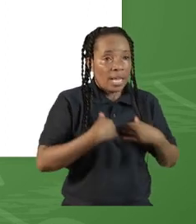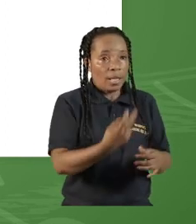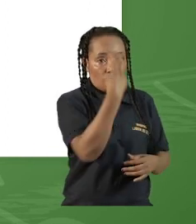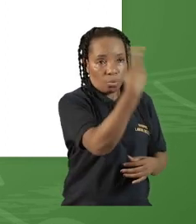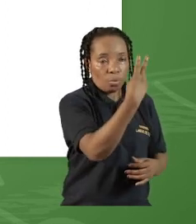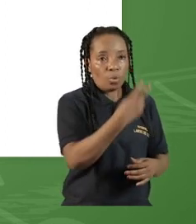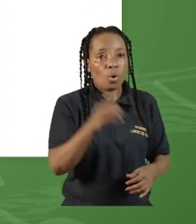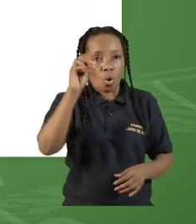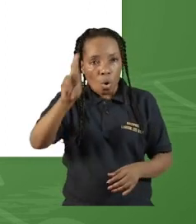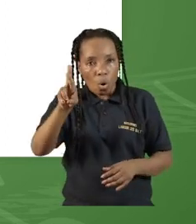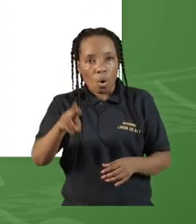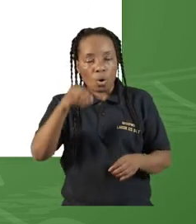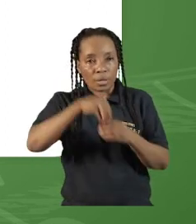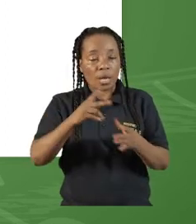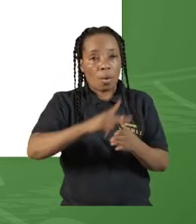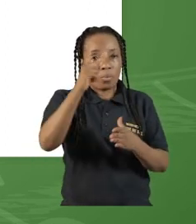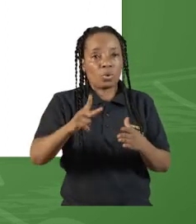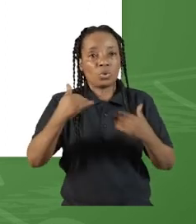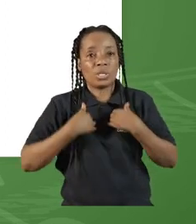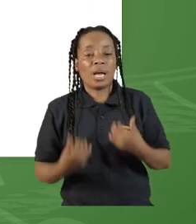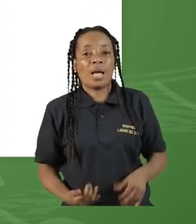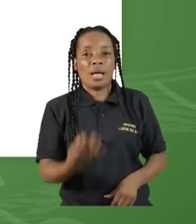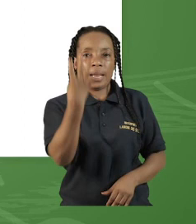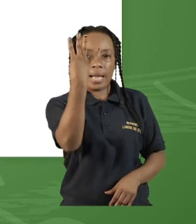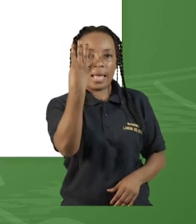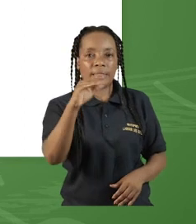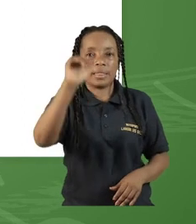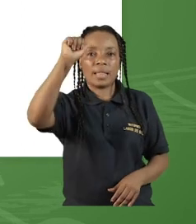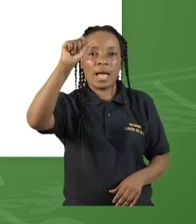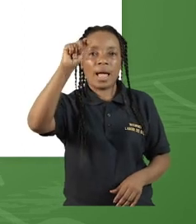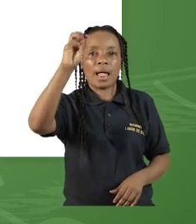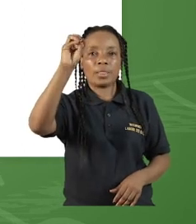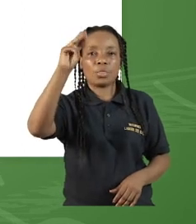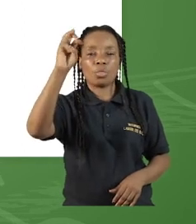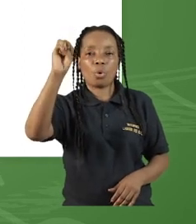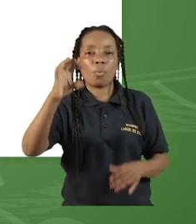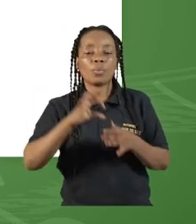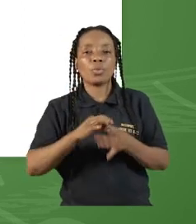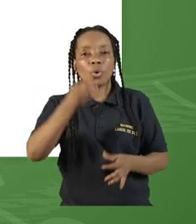d'oxygène. Pour équilibrer cette équation,